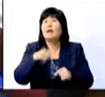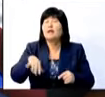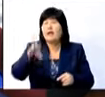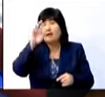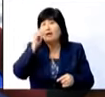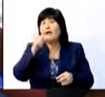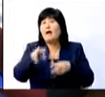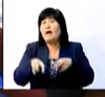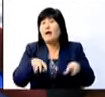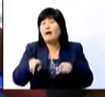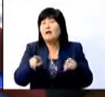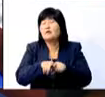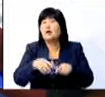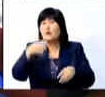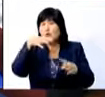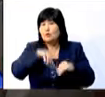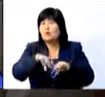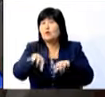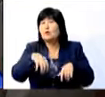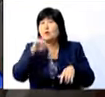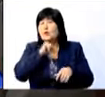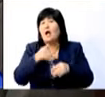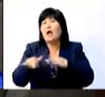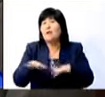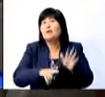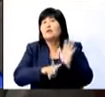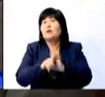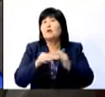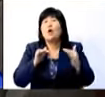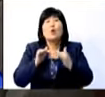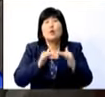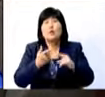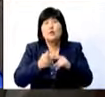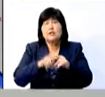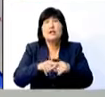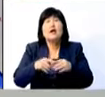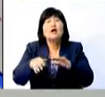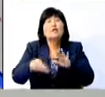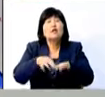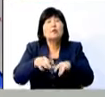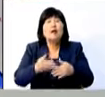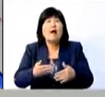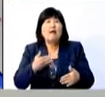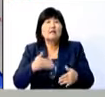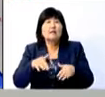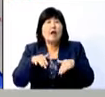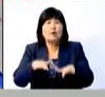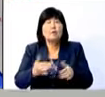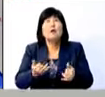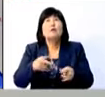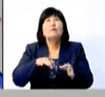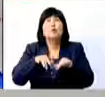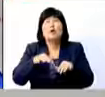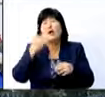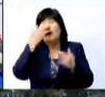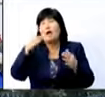қаржысын қымқырған, түйені түгімен жұтқандарды қудалау операциясы белең алды. Бүгінде күрес негізінен жемқорлық қылмыстың алдын алуға бағытталады. Бұл функцияны